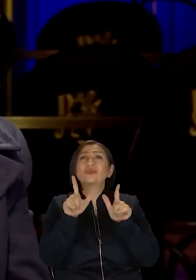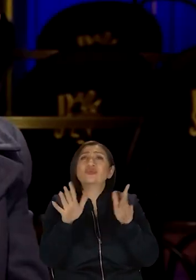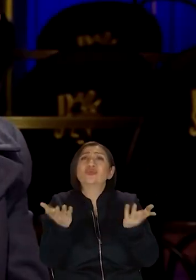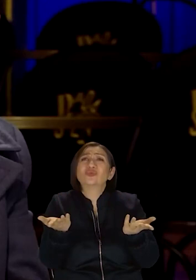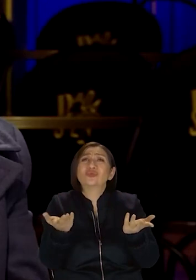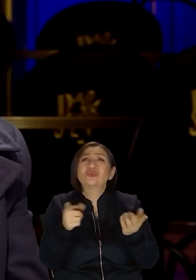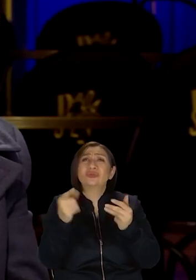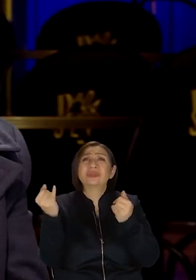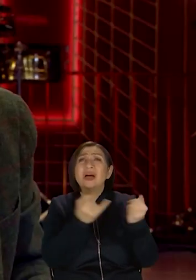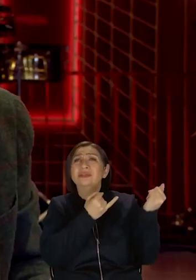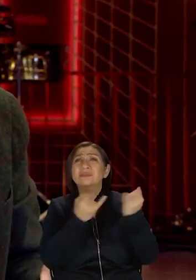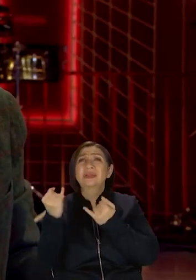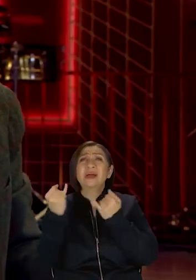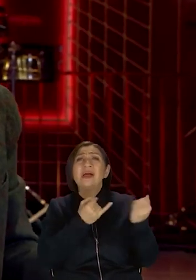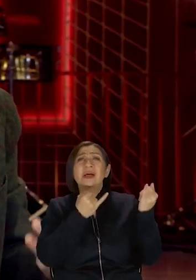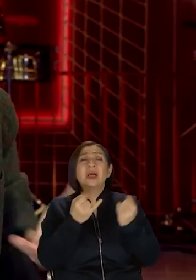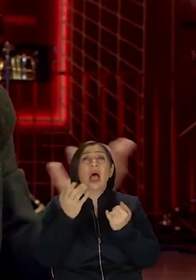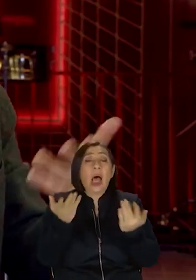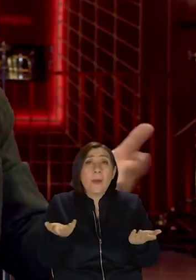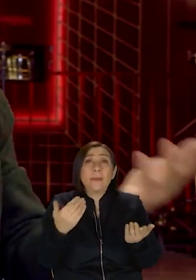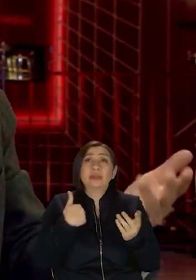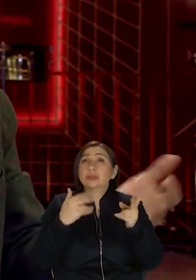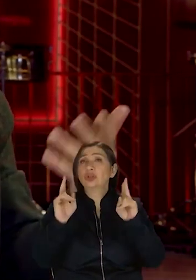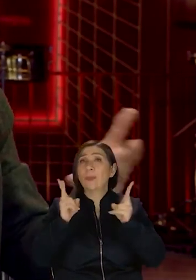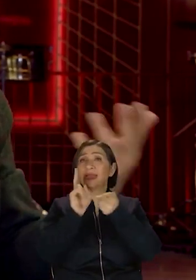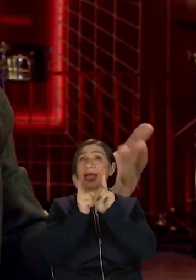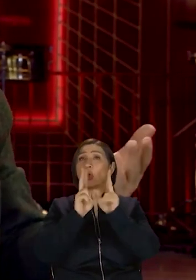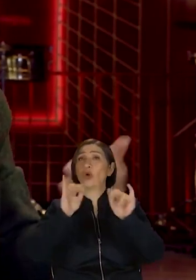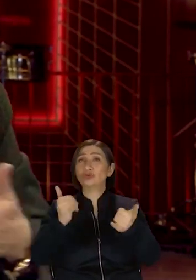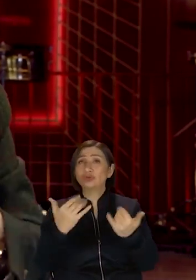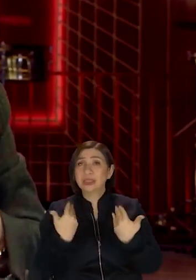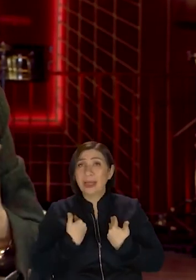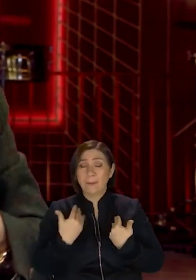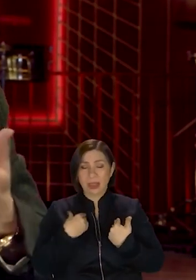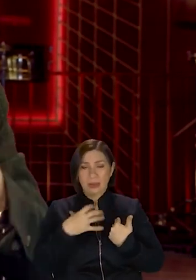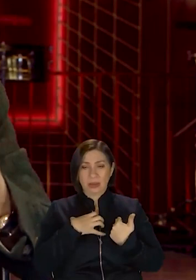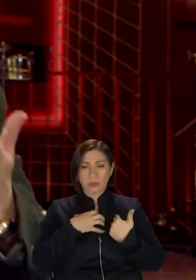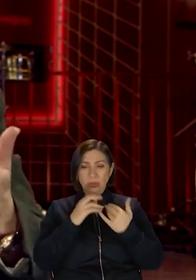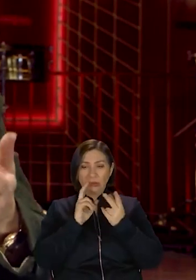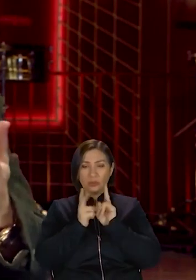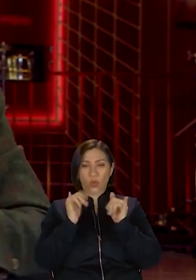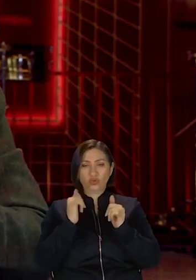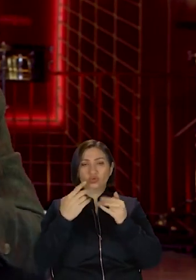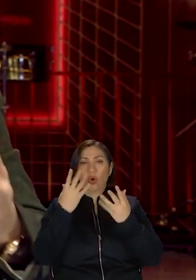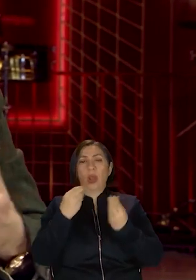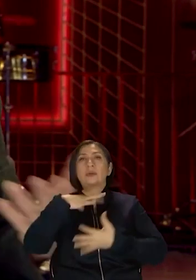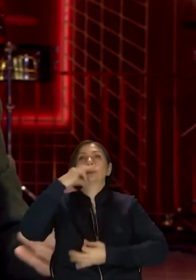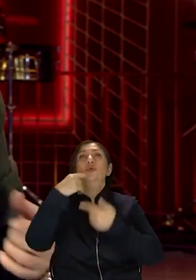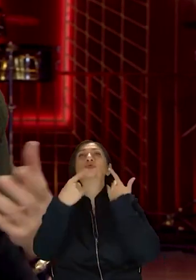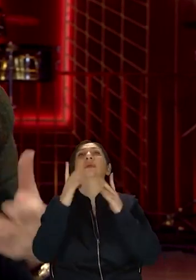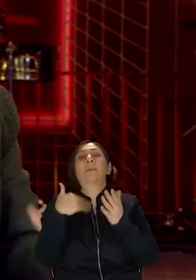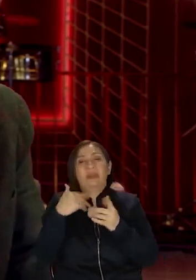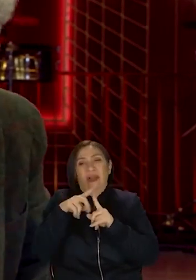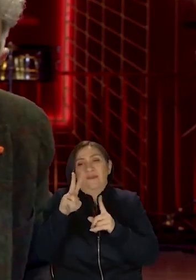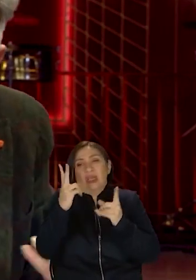lüzumsuz yere. Birileri bu tartışmalara alet oldu. Halbuki biz normal oyuncular ya da işte ya, ben de kendimi oyuncu, hiçbir zaman oyuncu olarak bahsetmedim. Ben de medyada bir